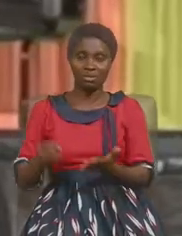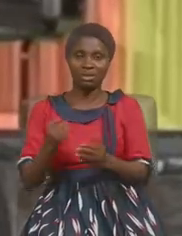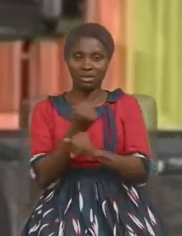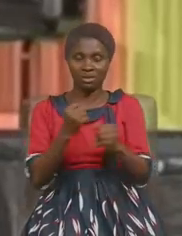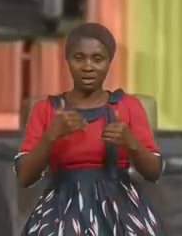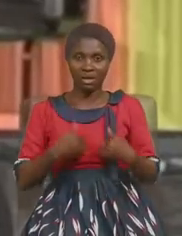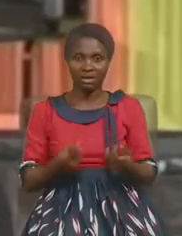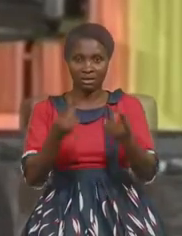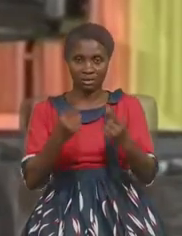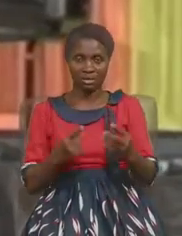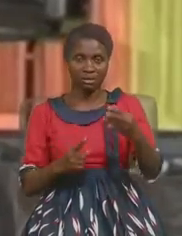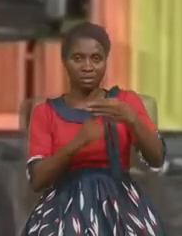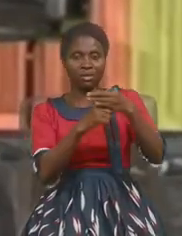hommes,